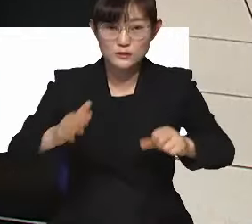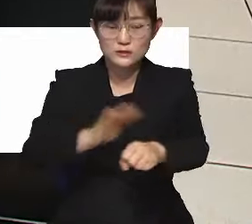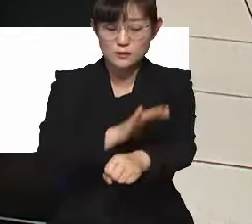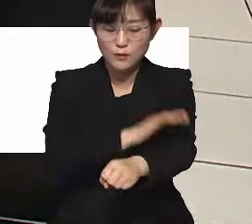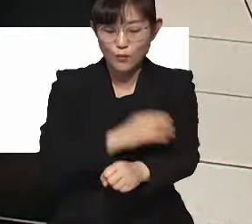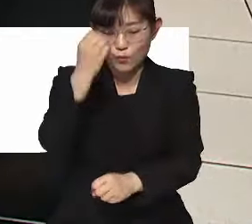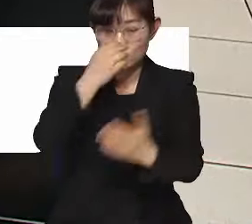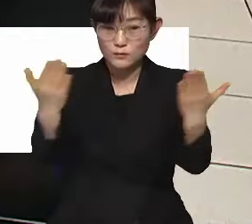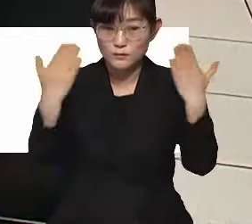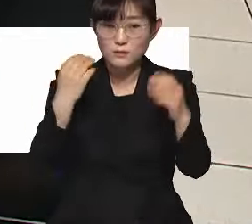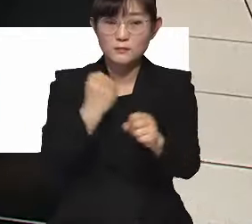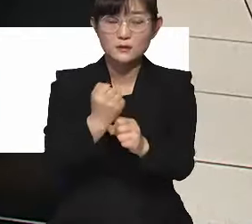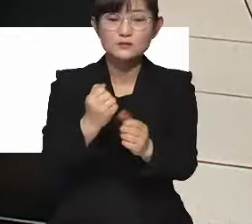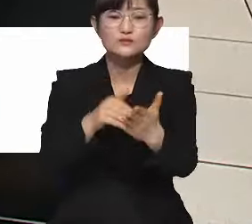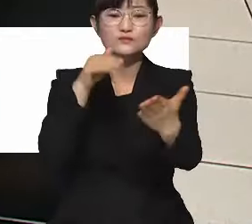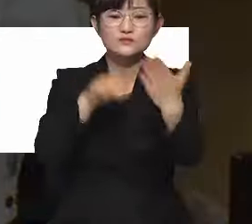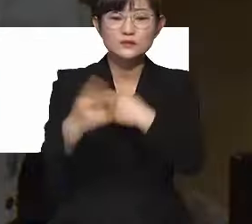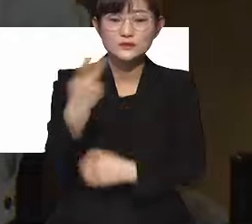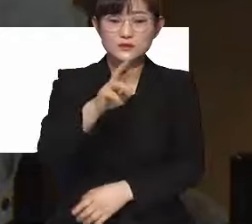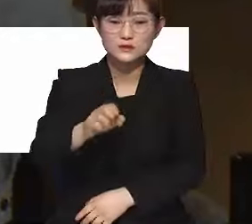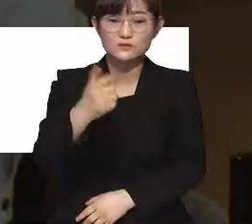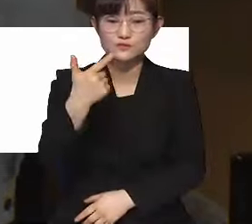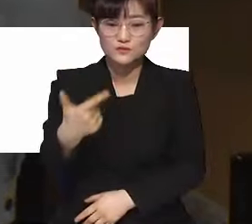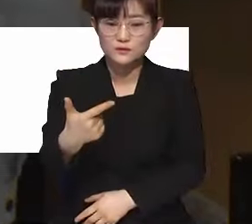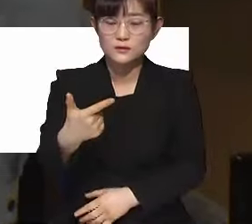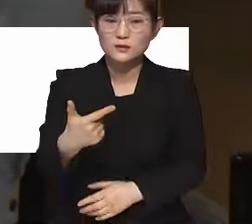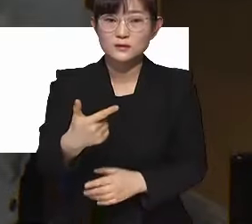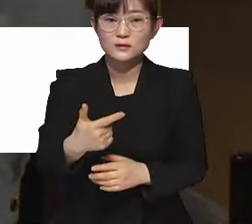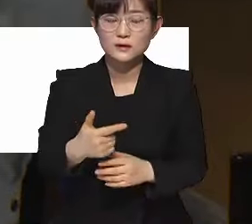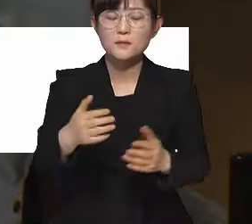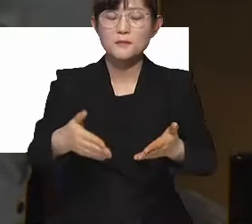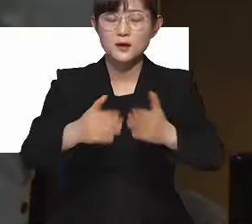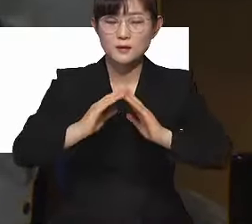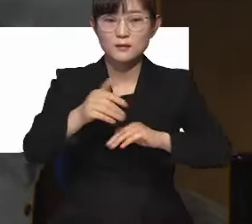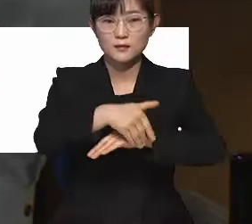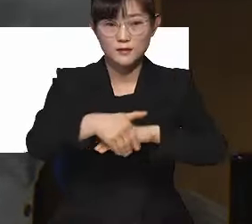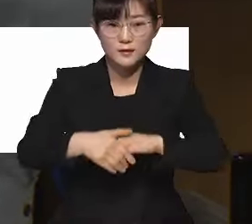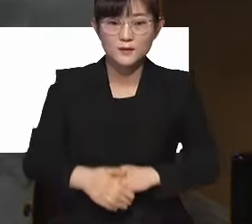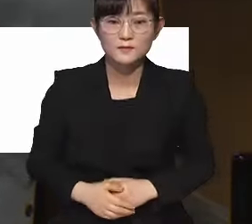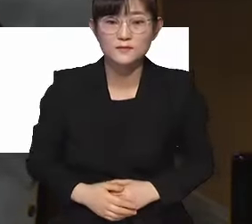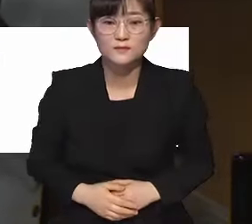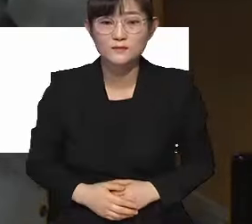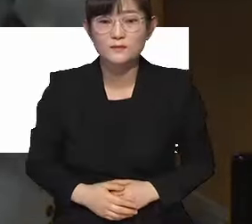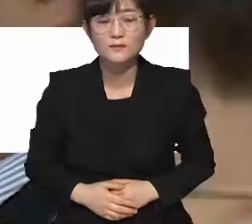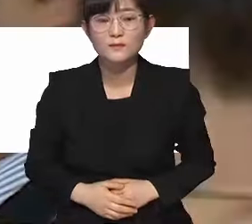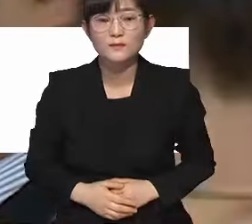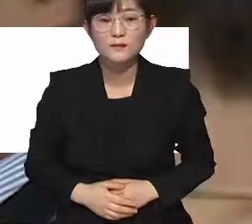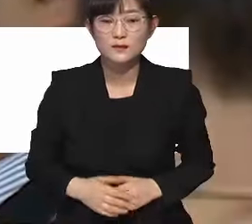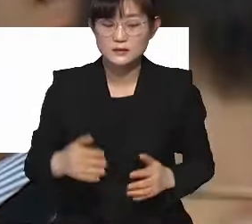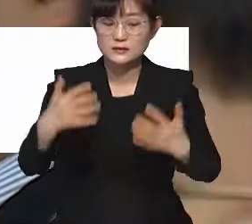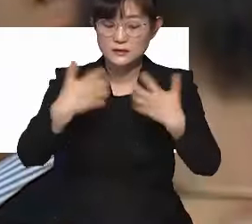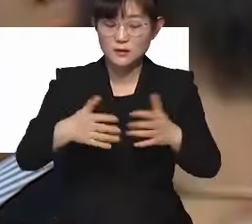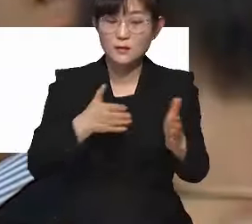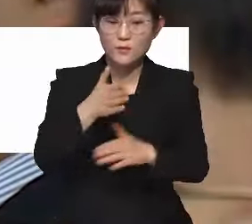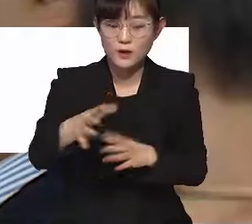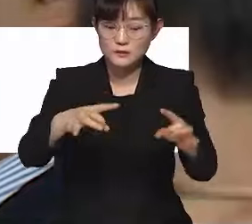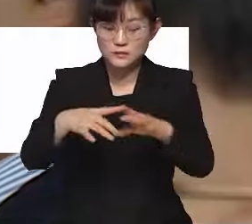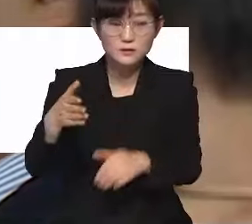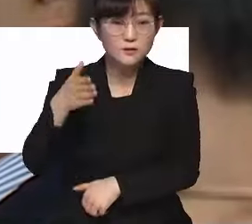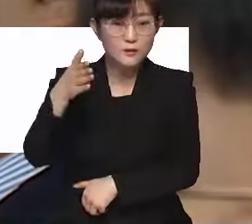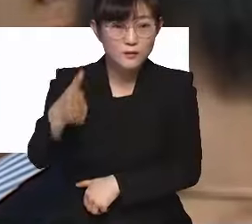전환해 2026년 3월 18학급 규모로 개교할 예정입니다. 전남국제직업고는 기계과,